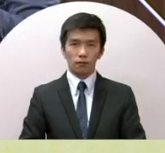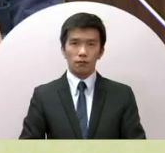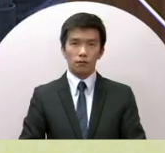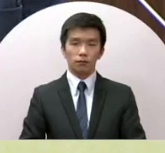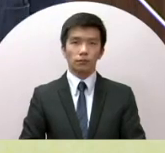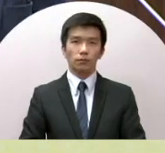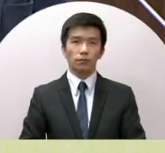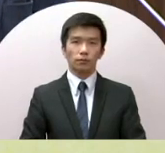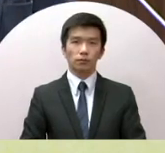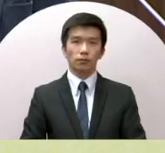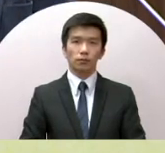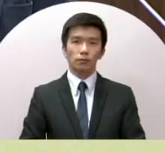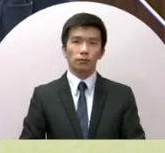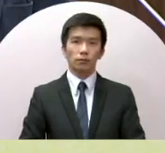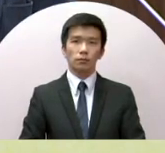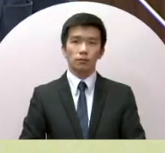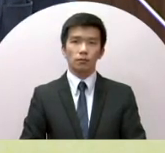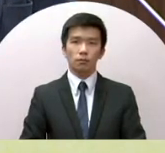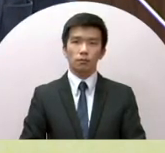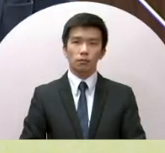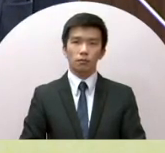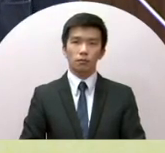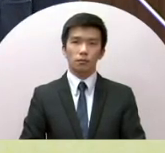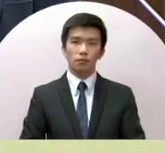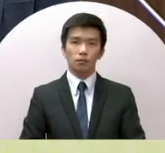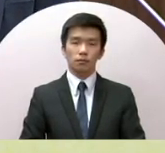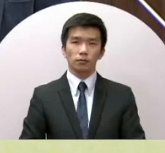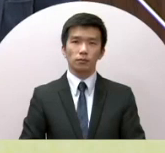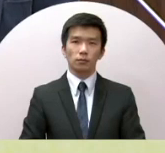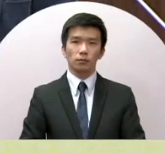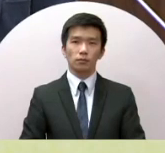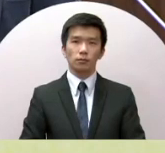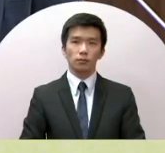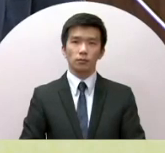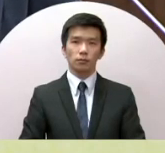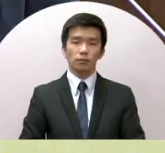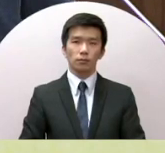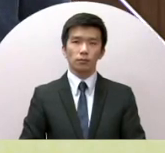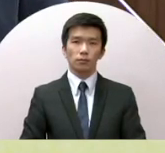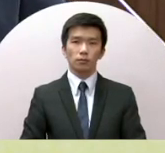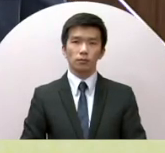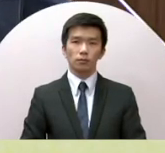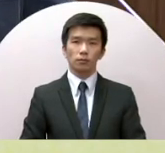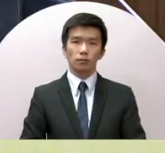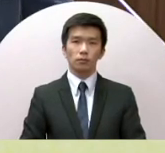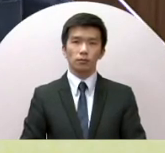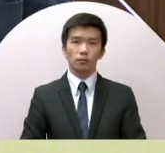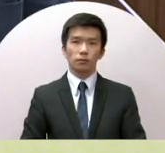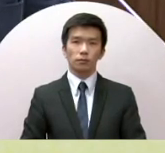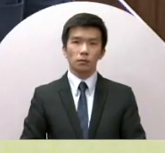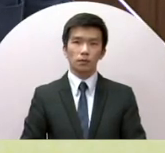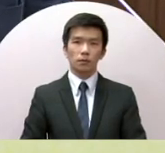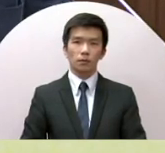我们尊重贵院的审议以及所定的结果。不过就有关同婚这一个